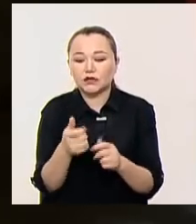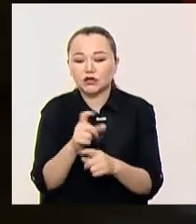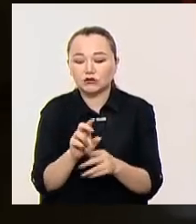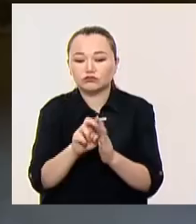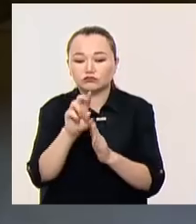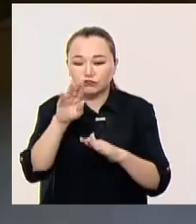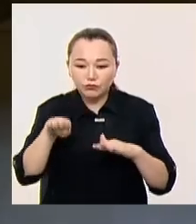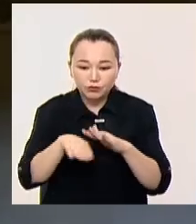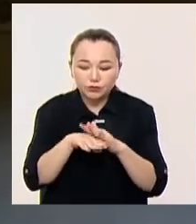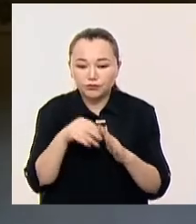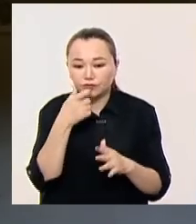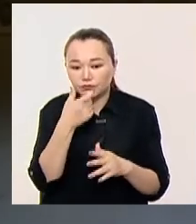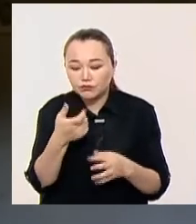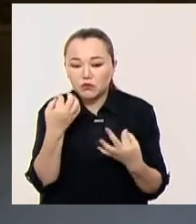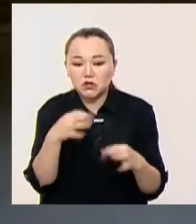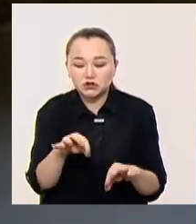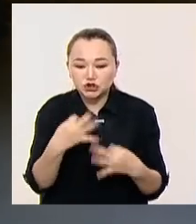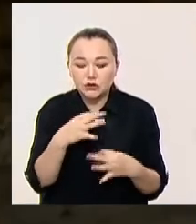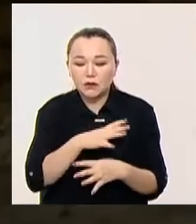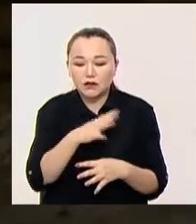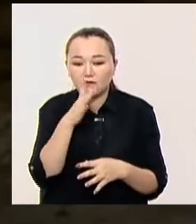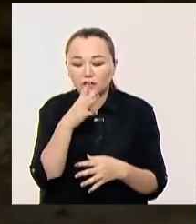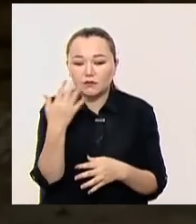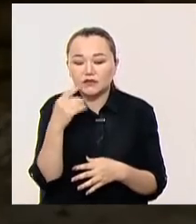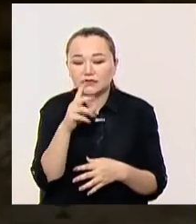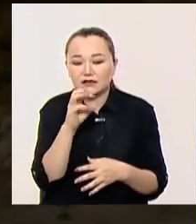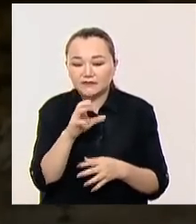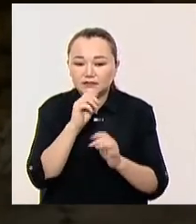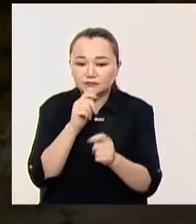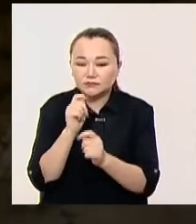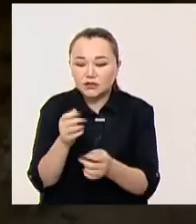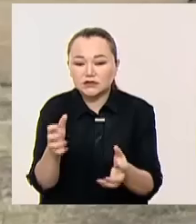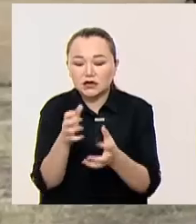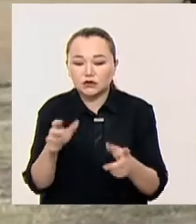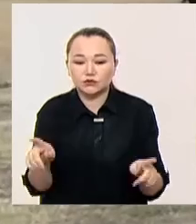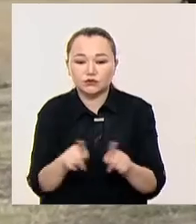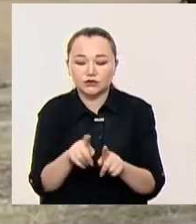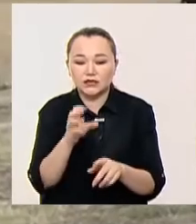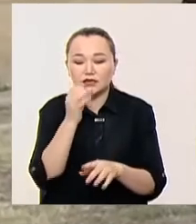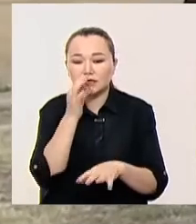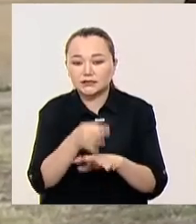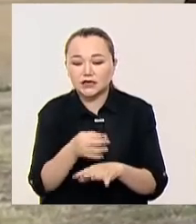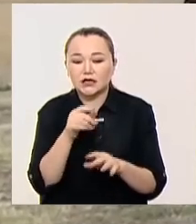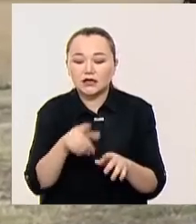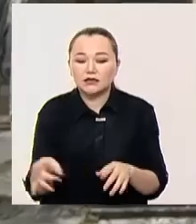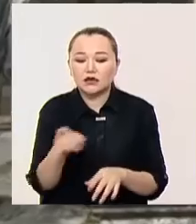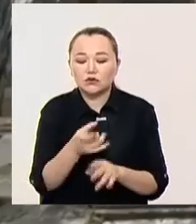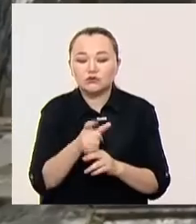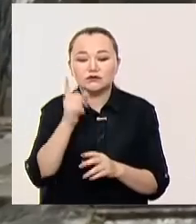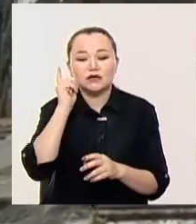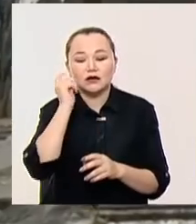асты қоймасында көру бұйырды. Мұнда уағында Зевс құдайына келген сыйлықтар сақталған деген дерек бар. Ал бұл аймақ тек көнелігімен